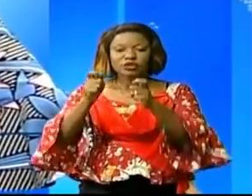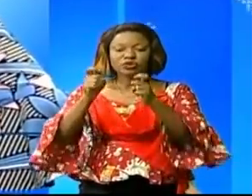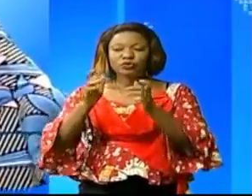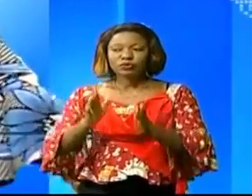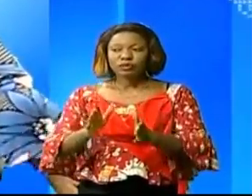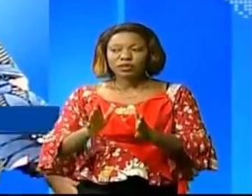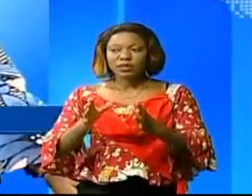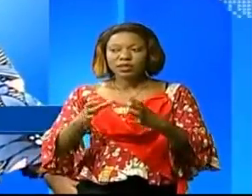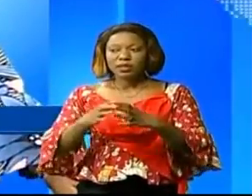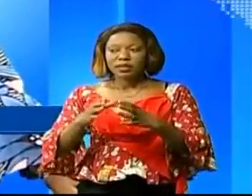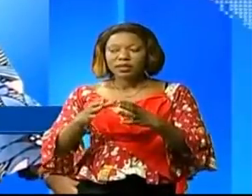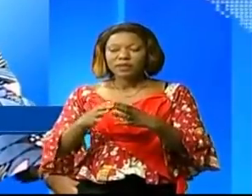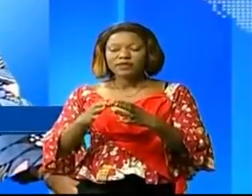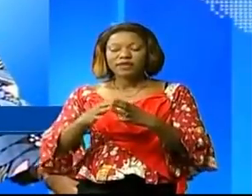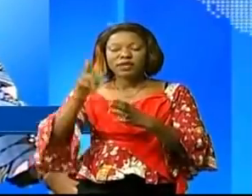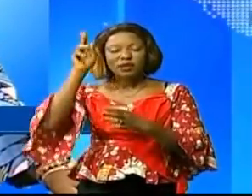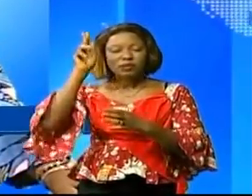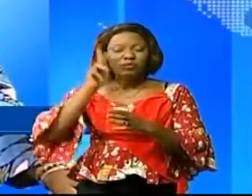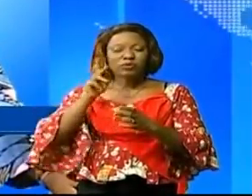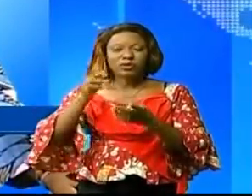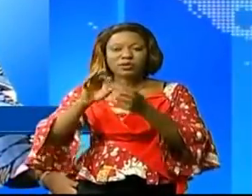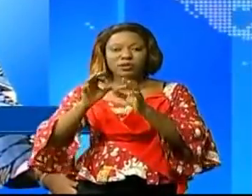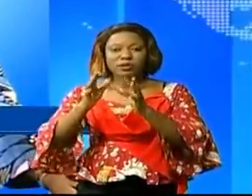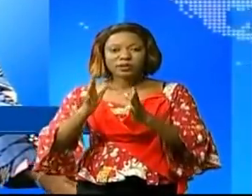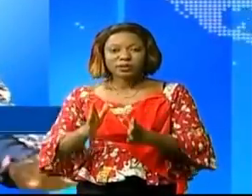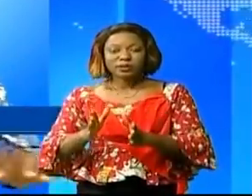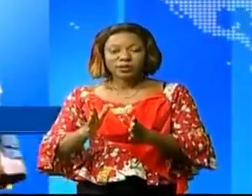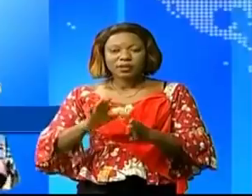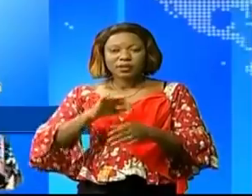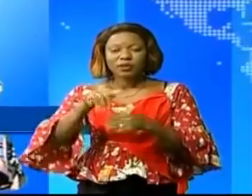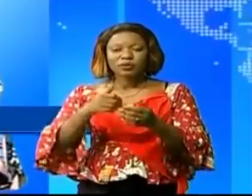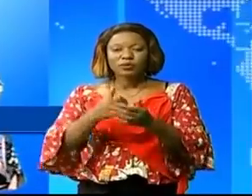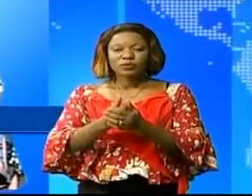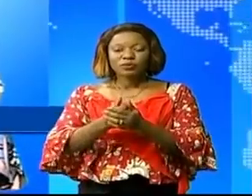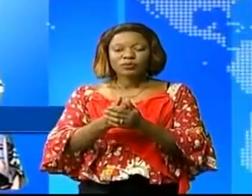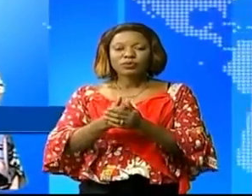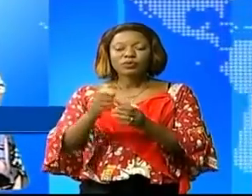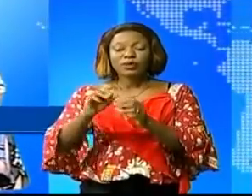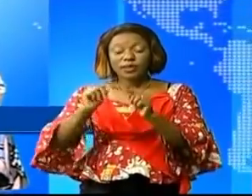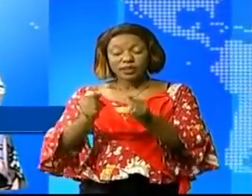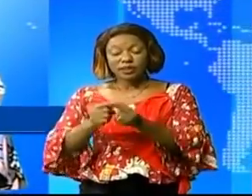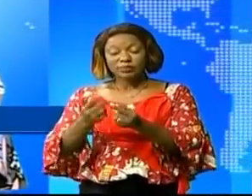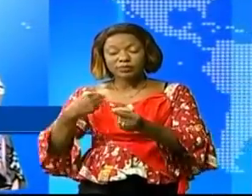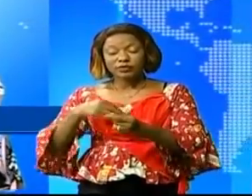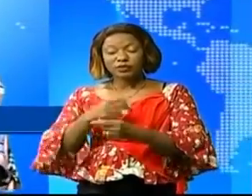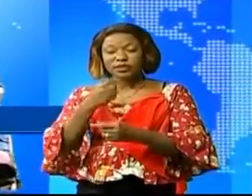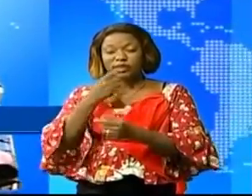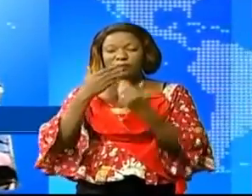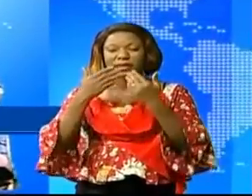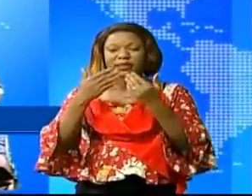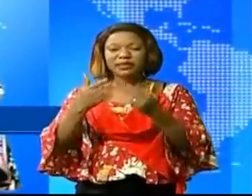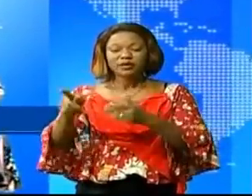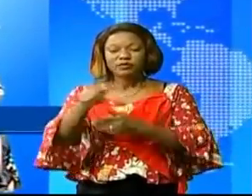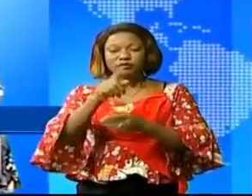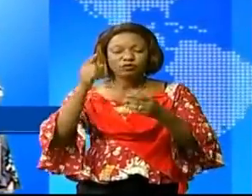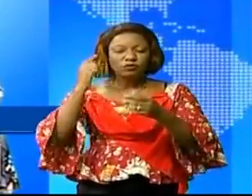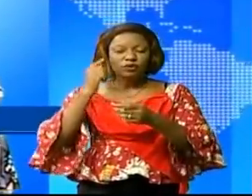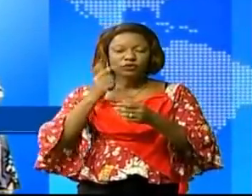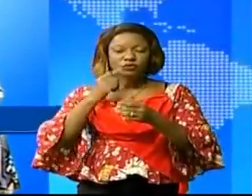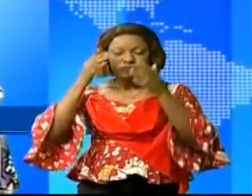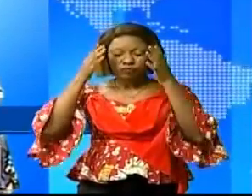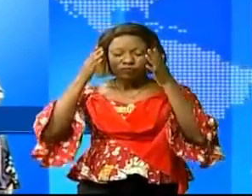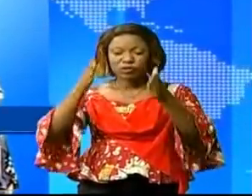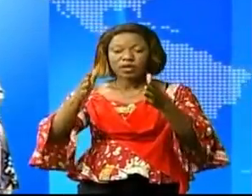avec Pauline Kabobou et toute l'équipe rédactionnelle. Nous vous disons merci de nous avoir suivis à travers le monde.